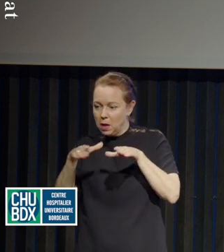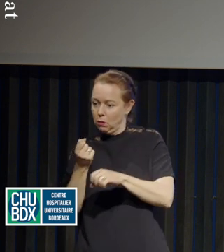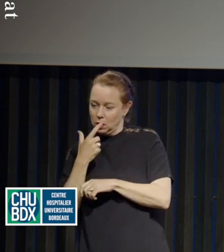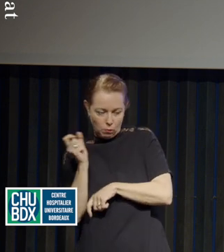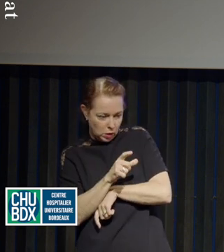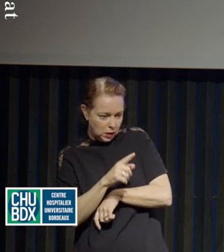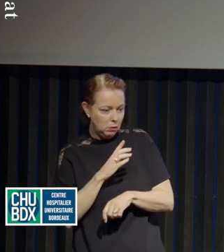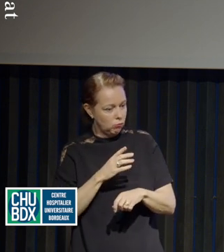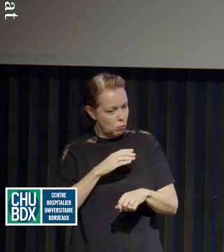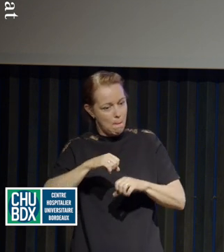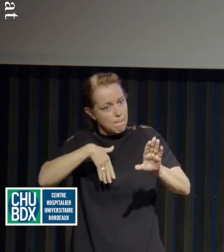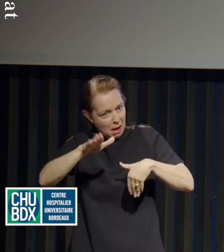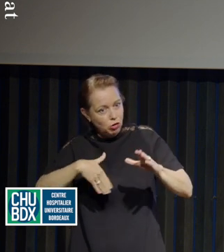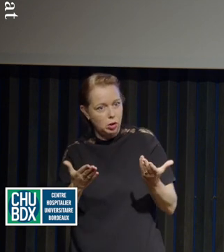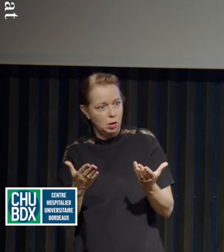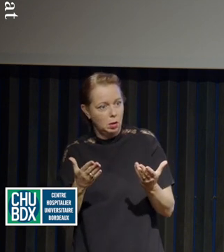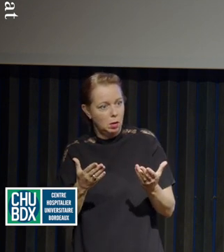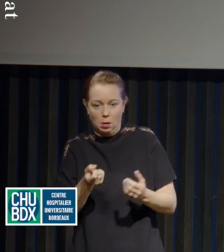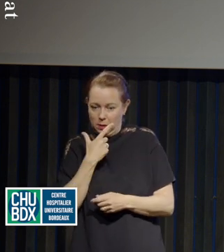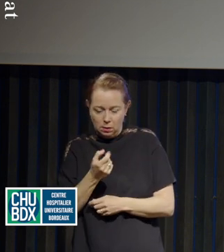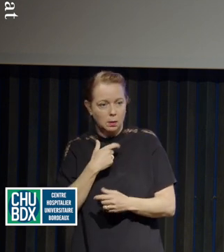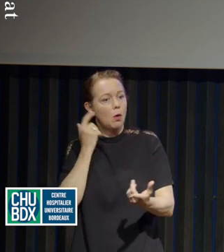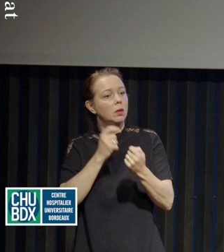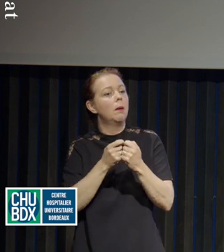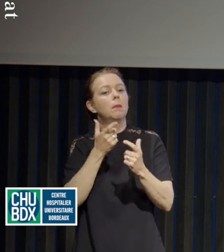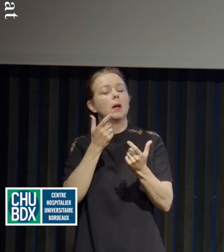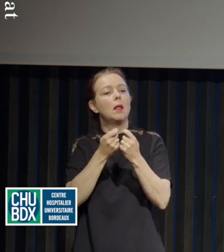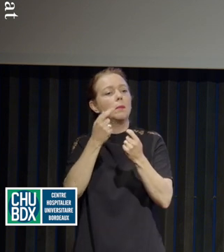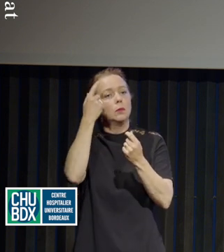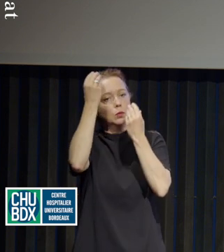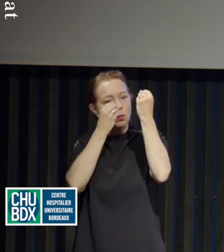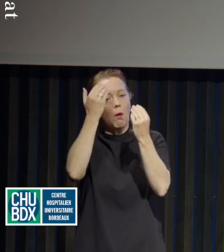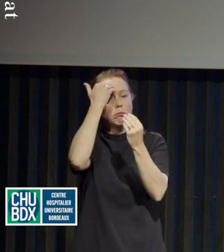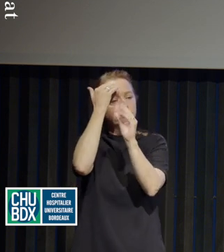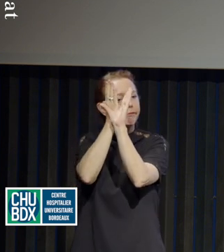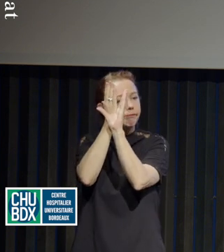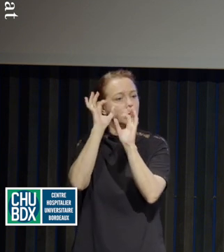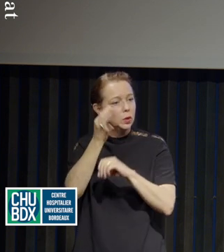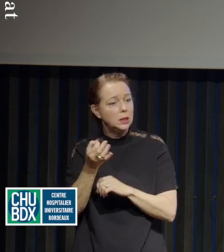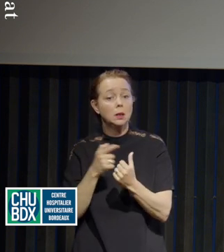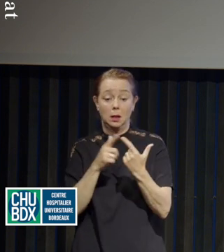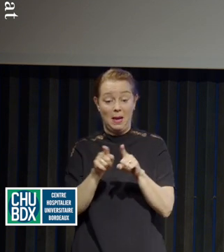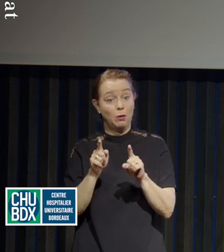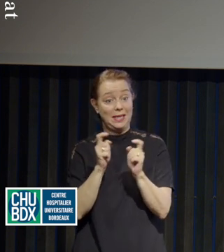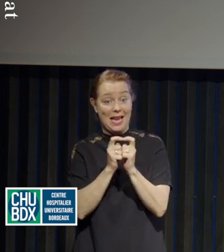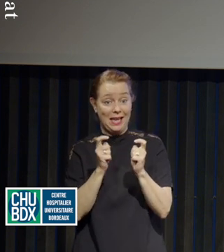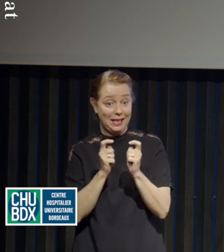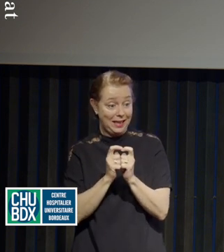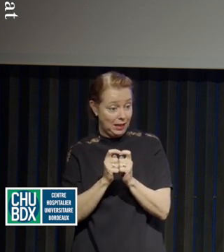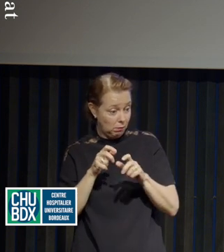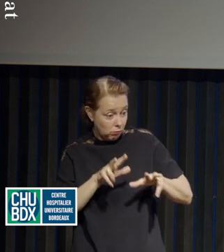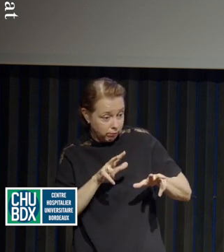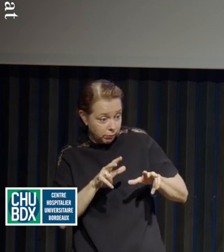complémentaires. Les médicaments psychotropes, tout d'abord, mais également des techniques d'électrostimulation,